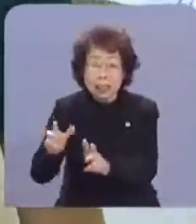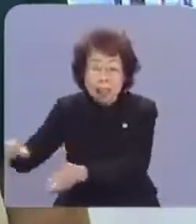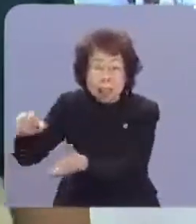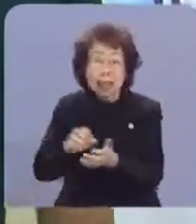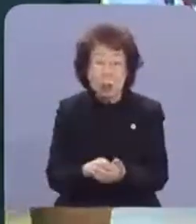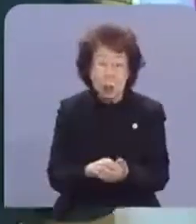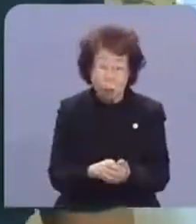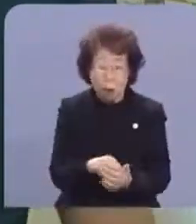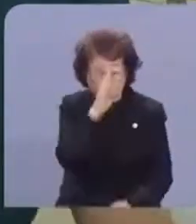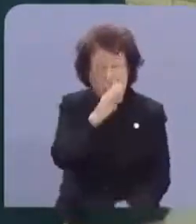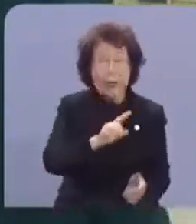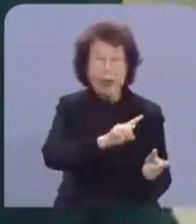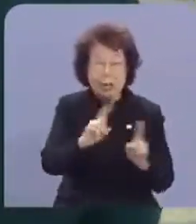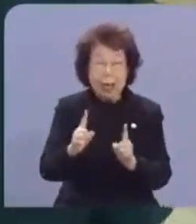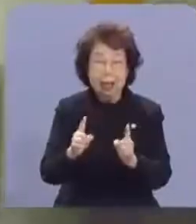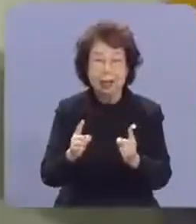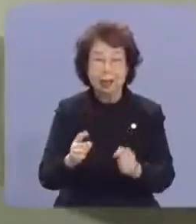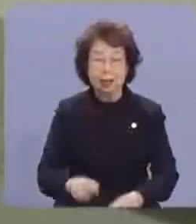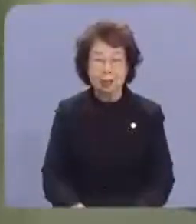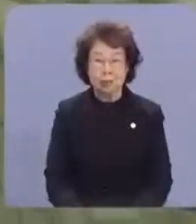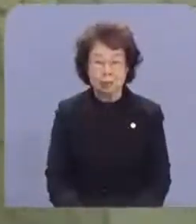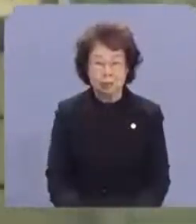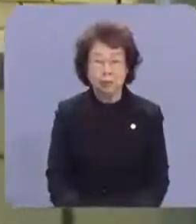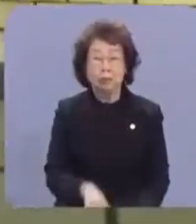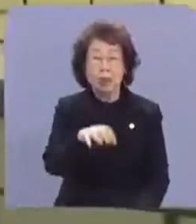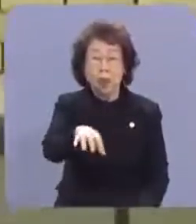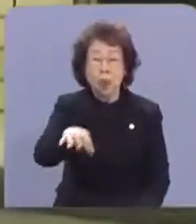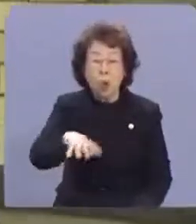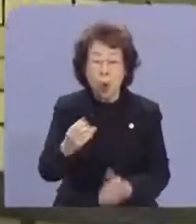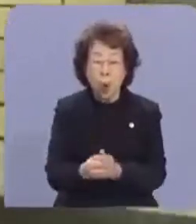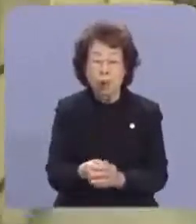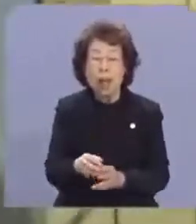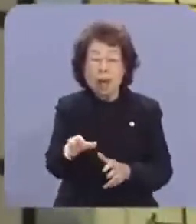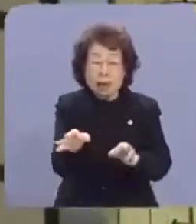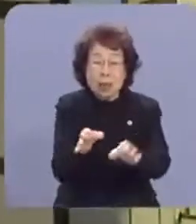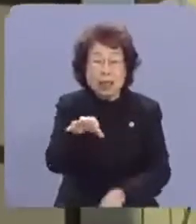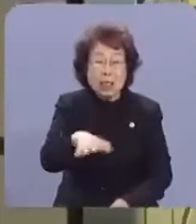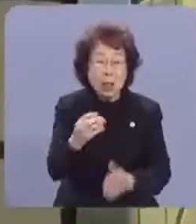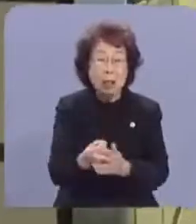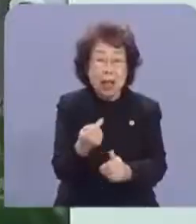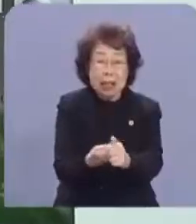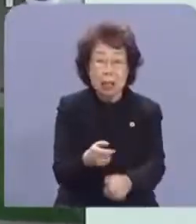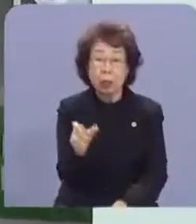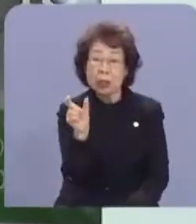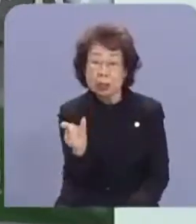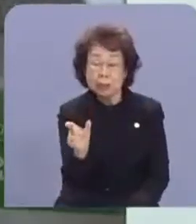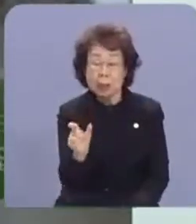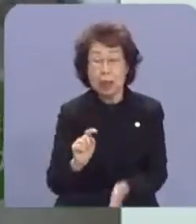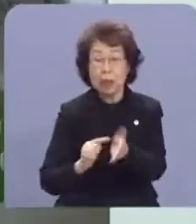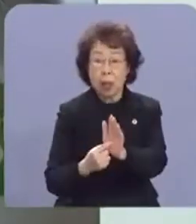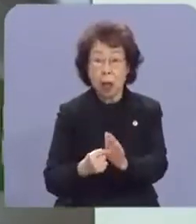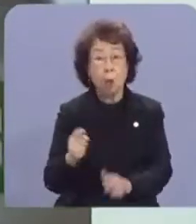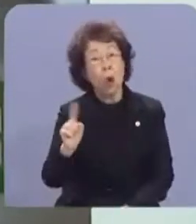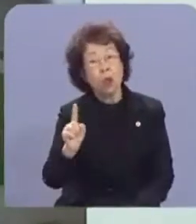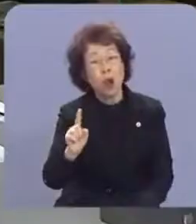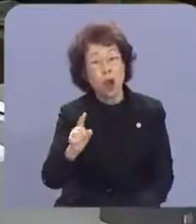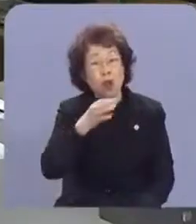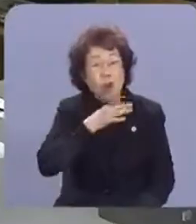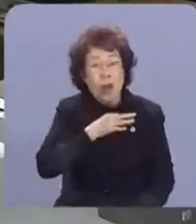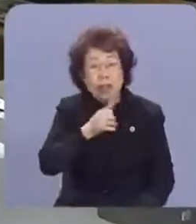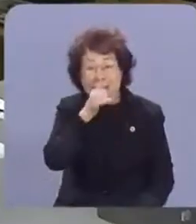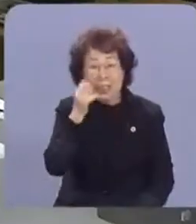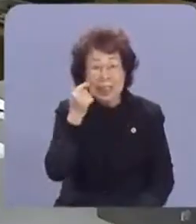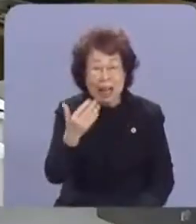가져와 환자를 살렸습니다 도심 곳곳에 있는 편의점마다 이런 자동 심장 충격기가 설치돼 있다면 어떨까